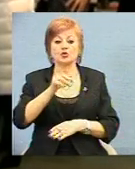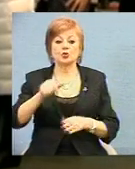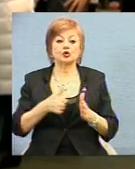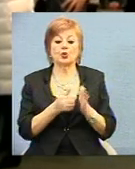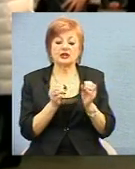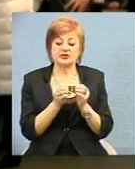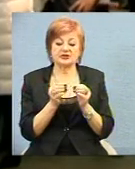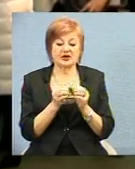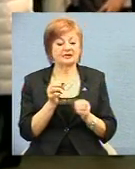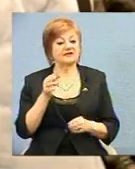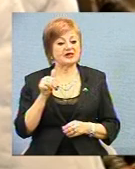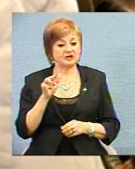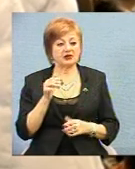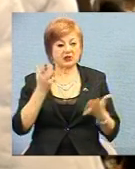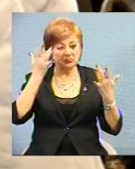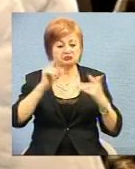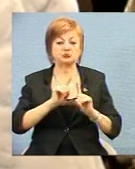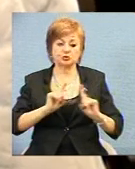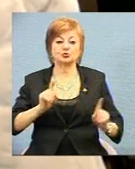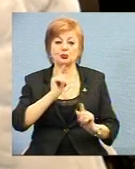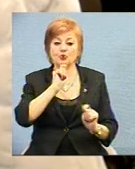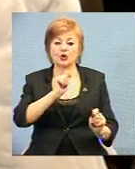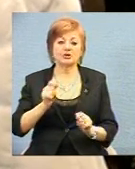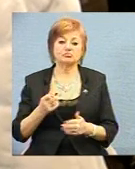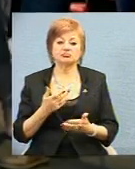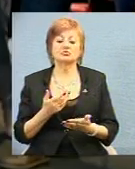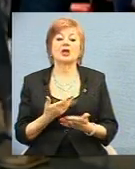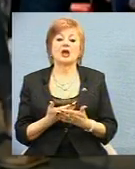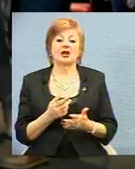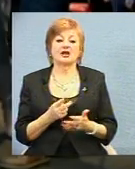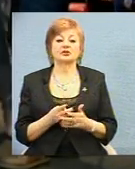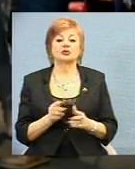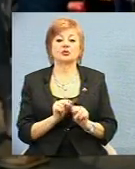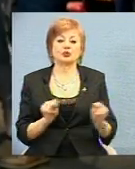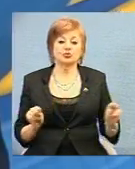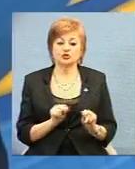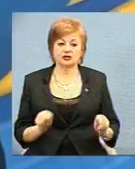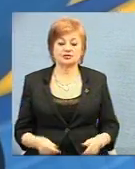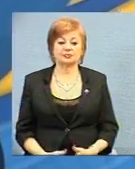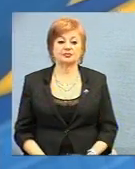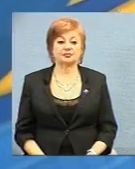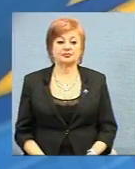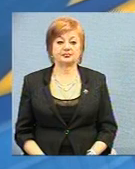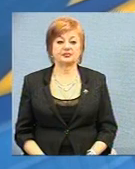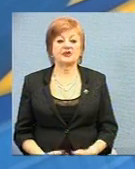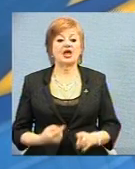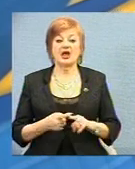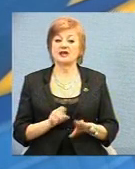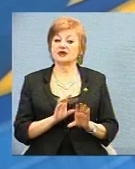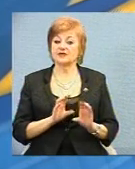грудня чекає ще чимало сюрпризів. В музеї проходитимуть різноманітні майстер-класи на японську тематику. Наразі це